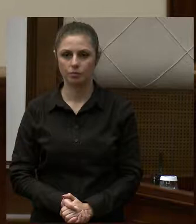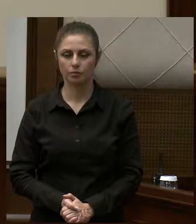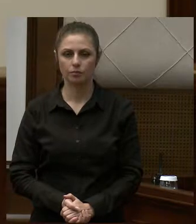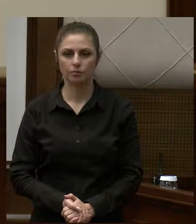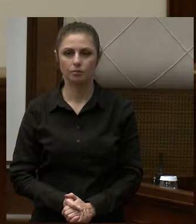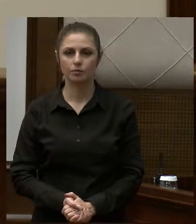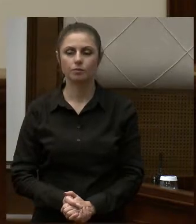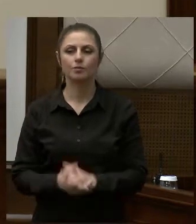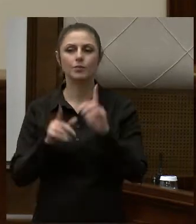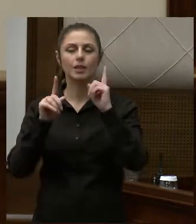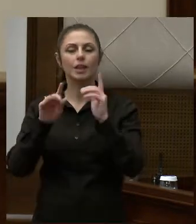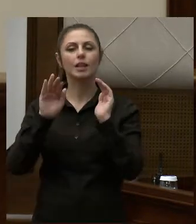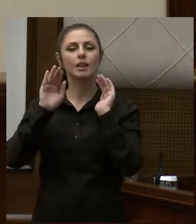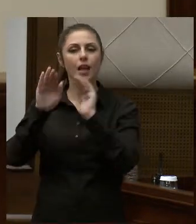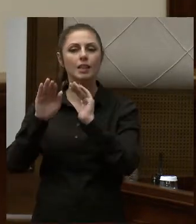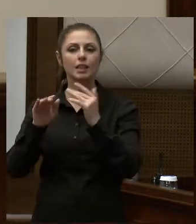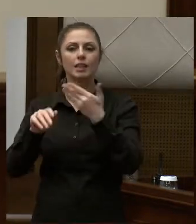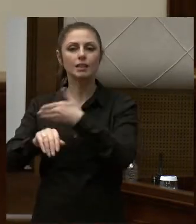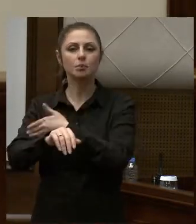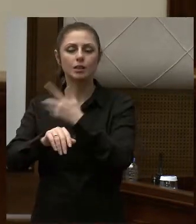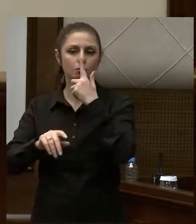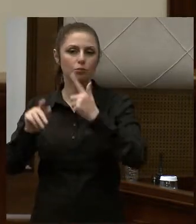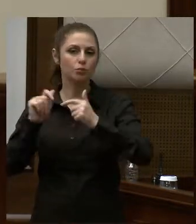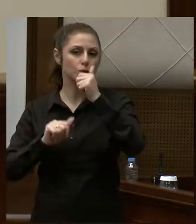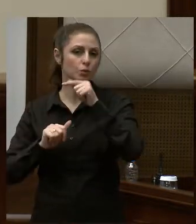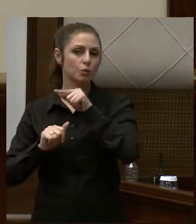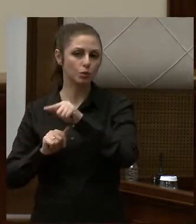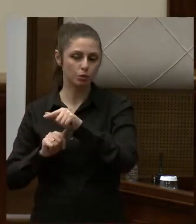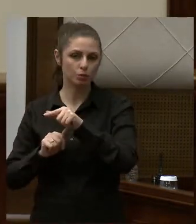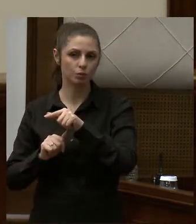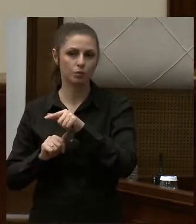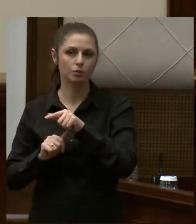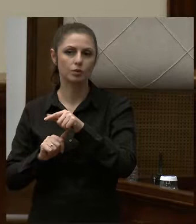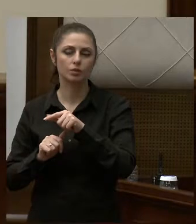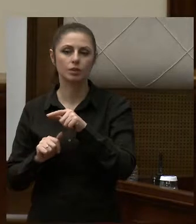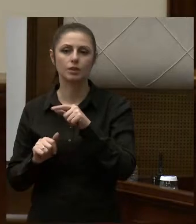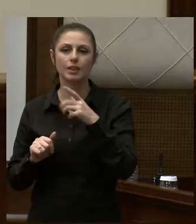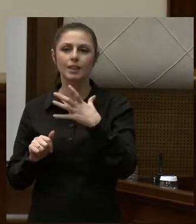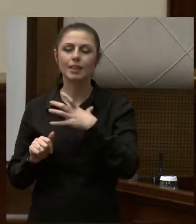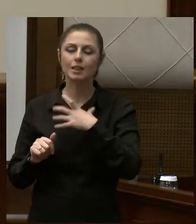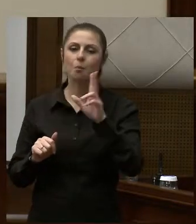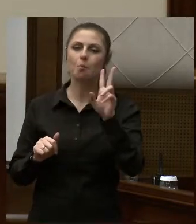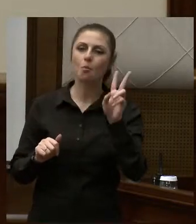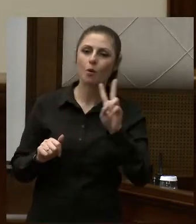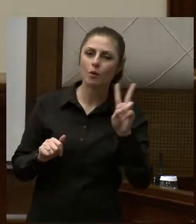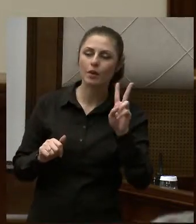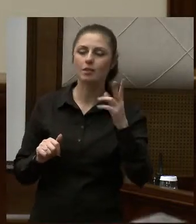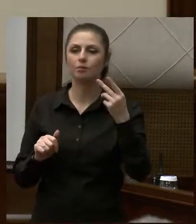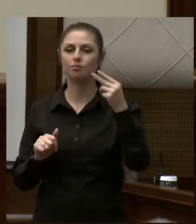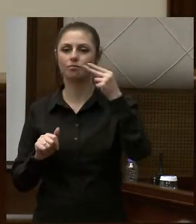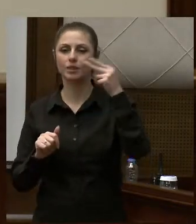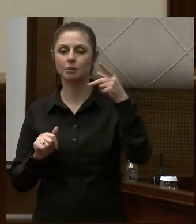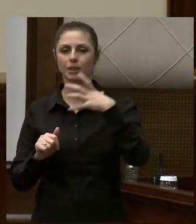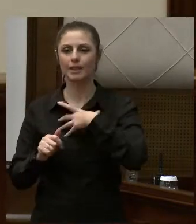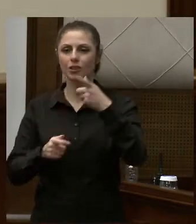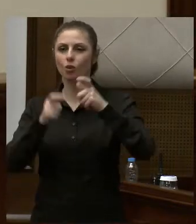1. Destek Hizmetleri Müdürlüğü'nün talebi doğrultusunda muhtelif marka ve modelde kamyon alımında kullanmak